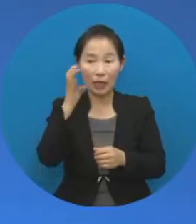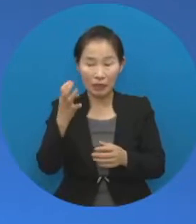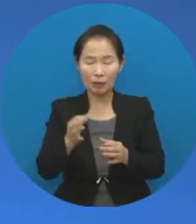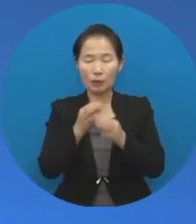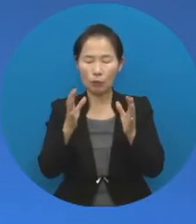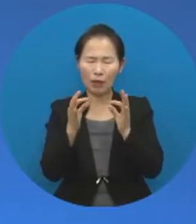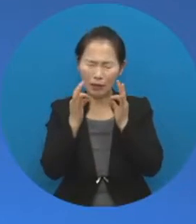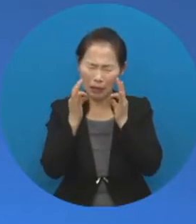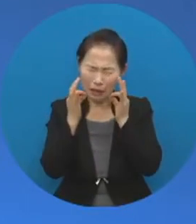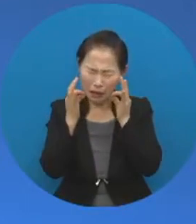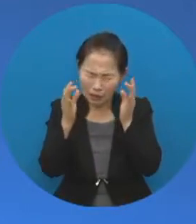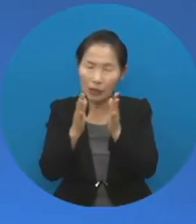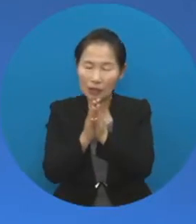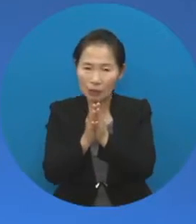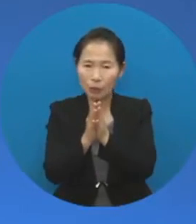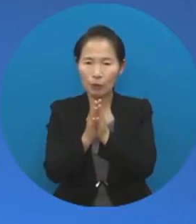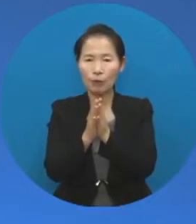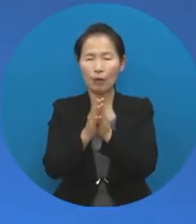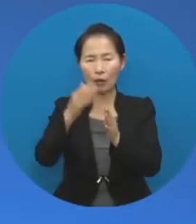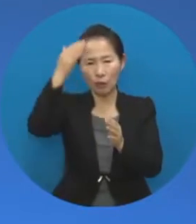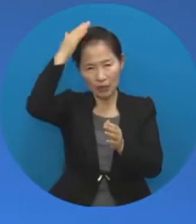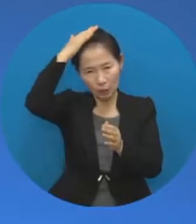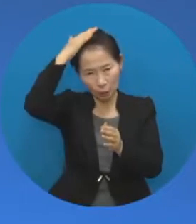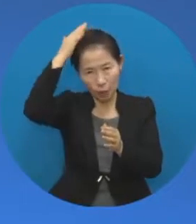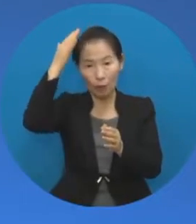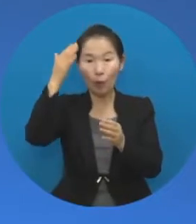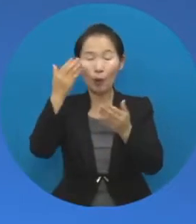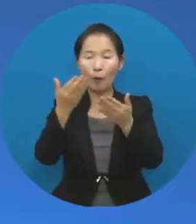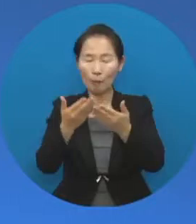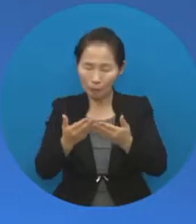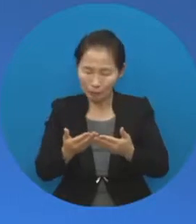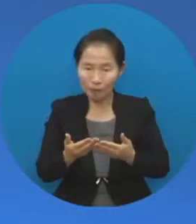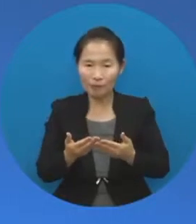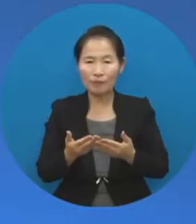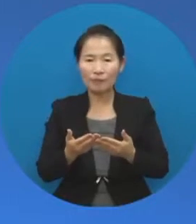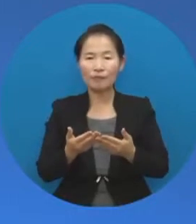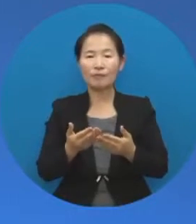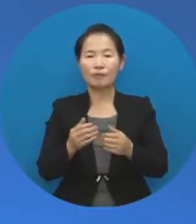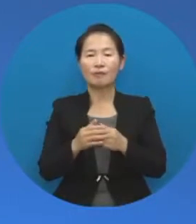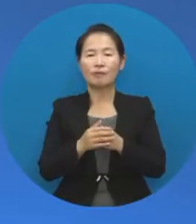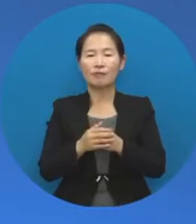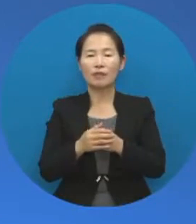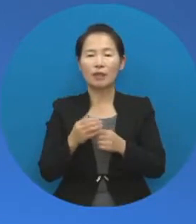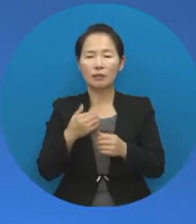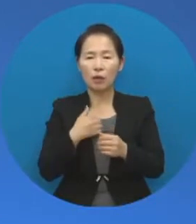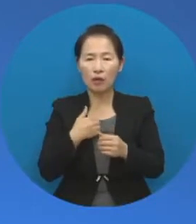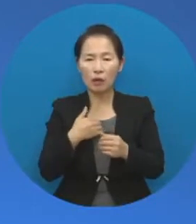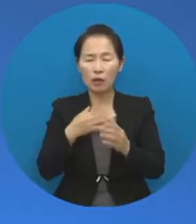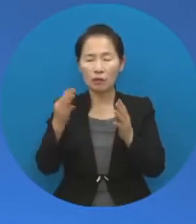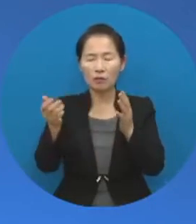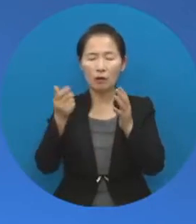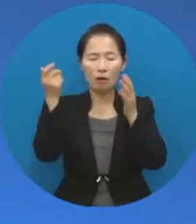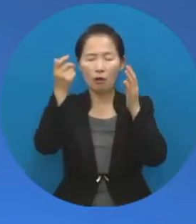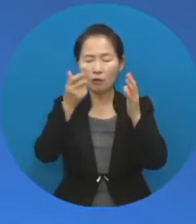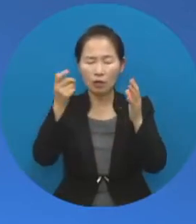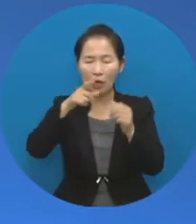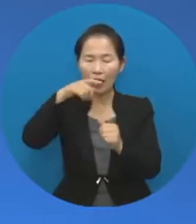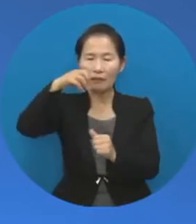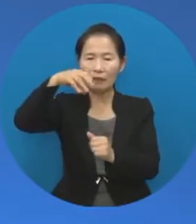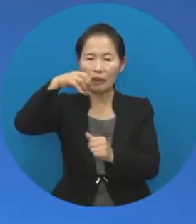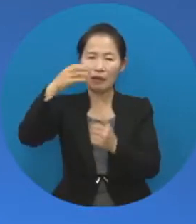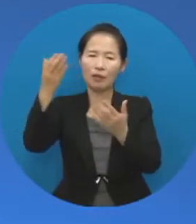구했더니 그 기도를 받았는데 제가 그렇게 구했던 하나님이 저에게 성령 세례를 부어주신